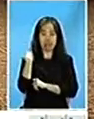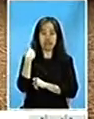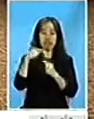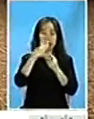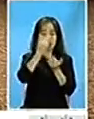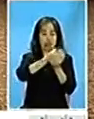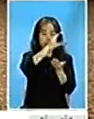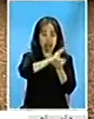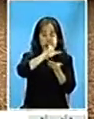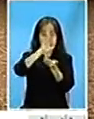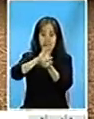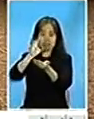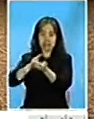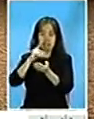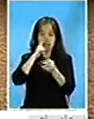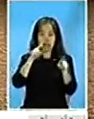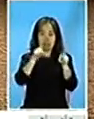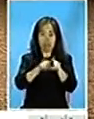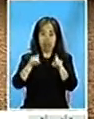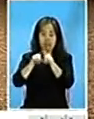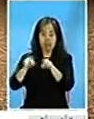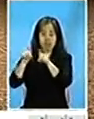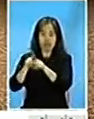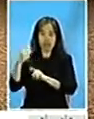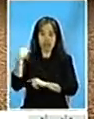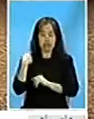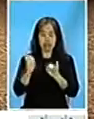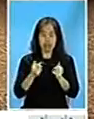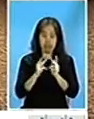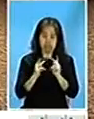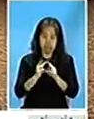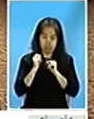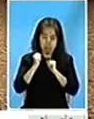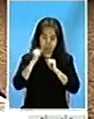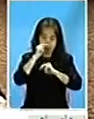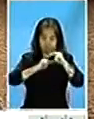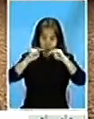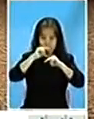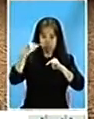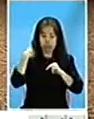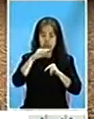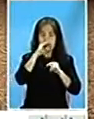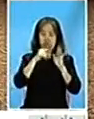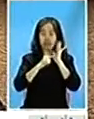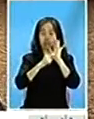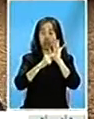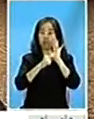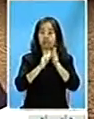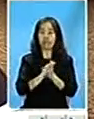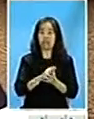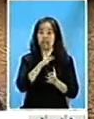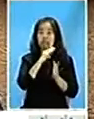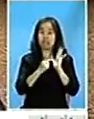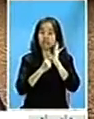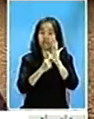อยู่ในหลายทางนะคะดังนั้นเนี่ยความพยายามของกรรมาธิการก็พยายามตรวจสอบเดี๋ยวฉันจะขอยกตัวอย่างเป็นบางรายการนะคะเช่น